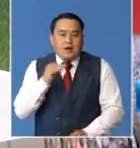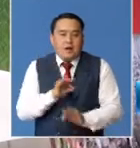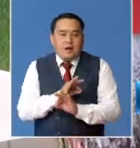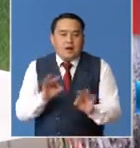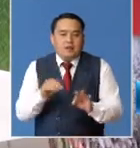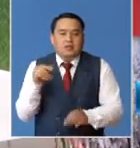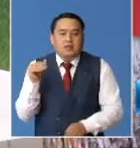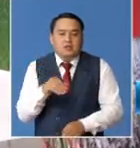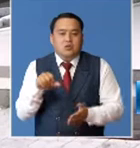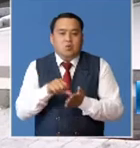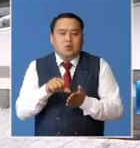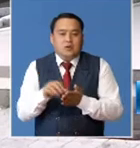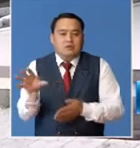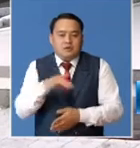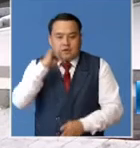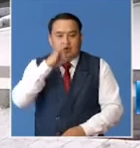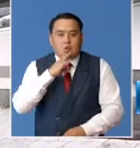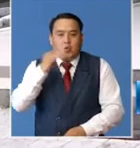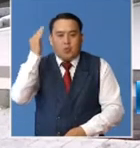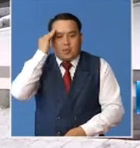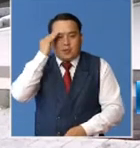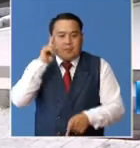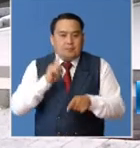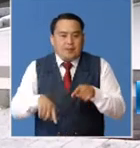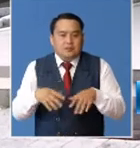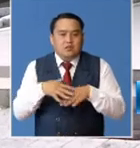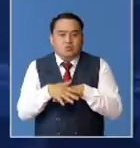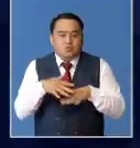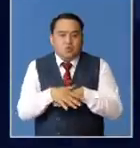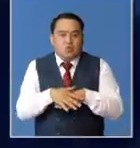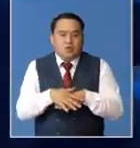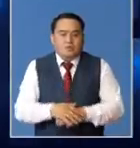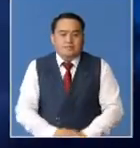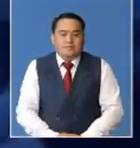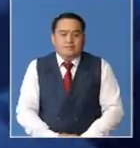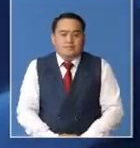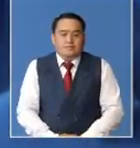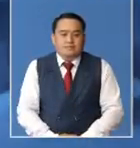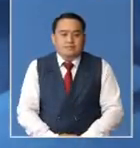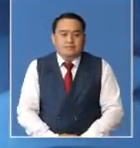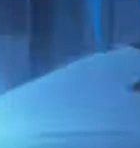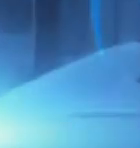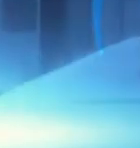отличились из 1000 участников со всей страны умением быстрого счета в уме. Пана Анидова, Ельдана